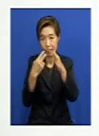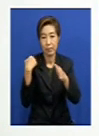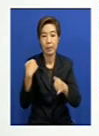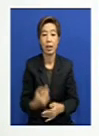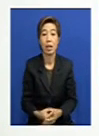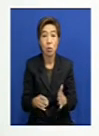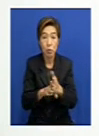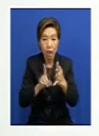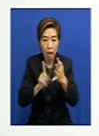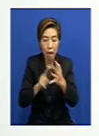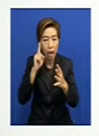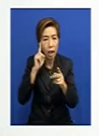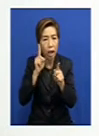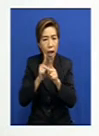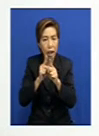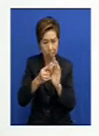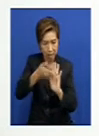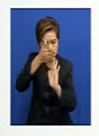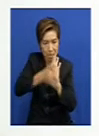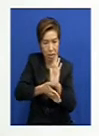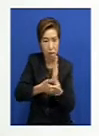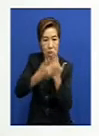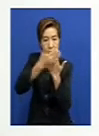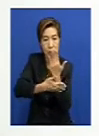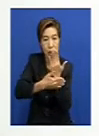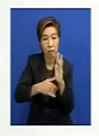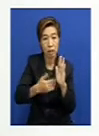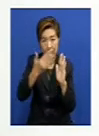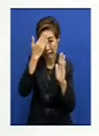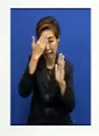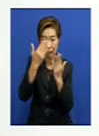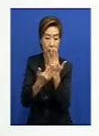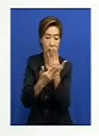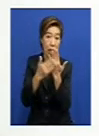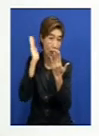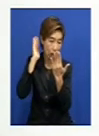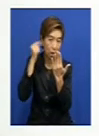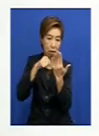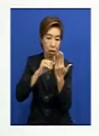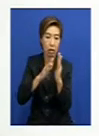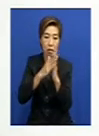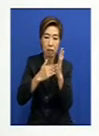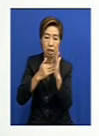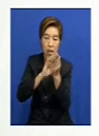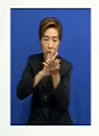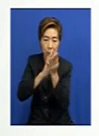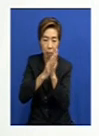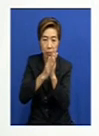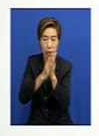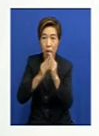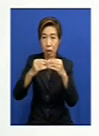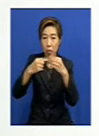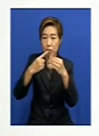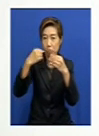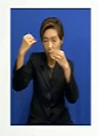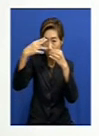สุดท้ายนะคะลายรัศมีและลายพื้นเบื้องหลังภาพประธานทั้งด้านหน้าและด้านหลังธนบัตรจะเปลี่ยนเป็นสีเหลืองเรืองแสงเมื่อส่องภ